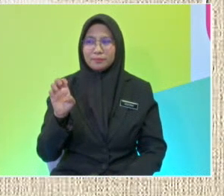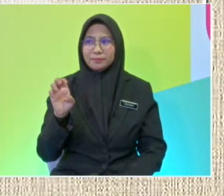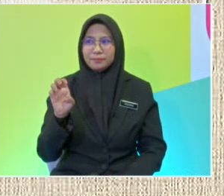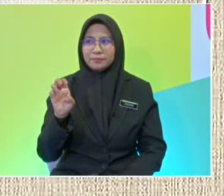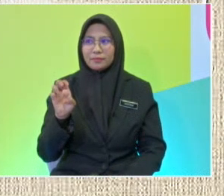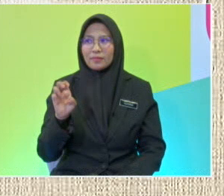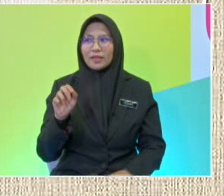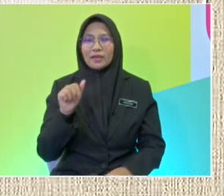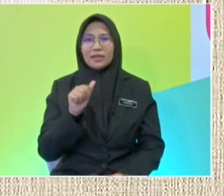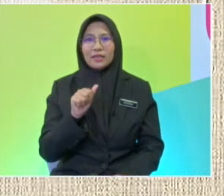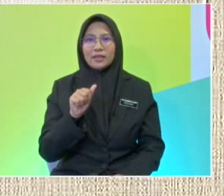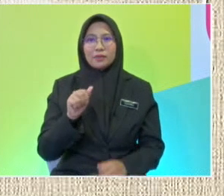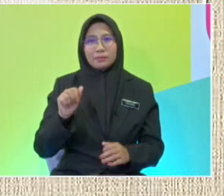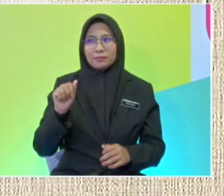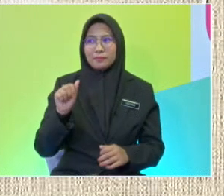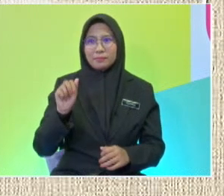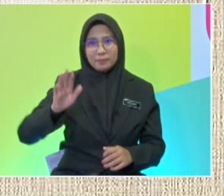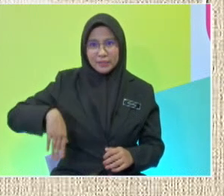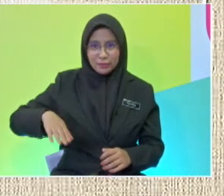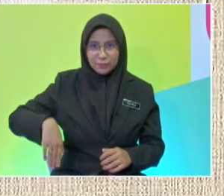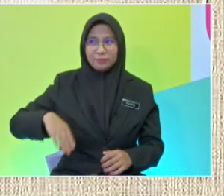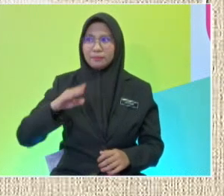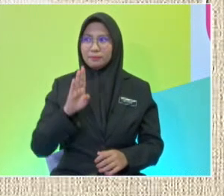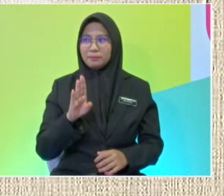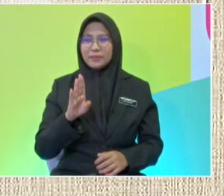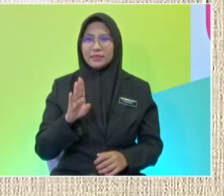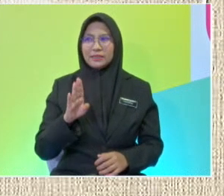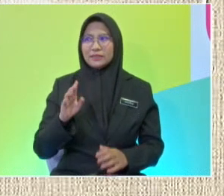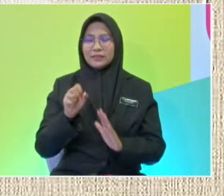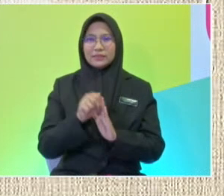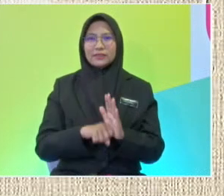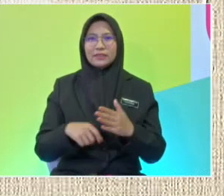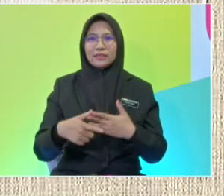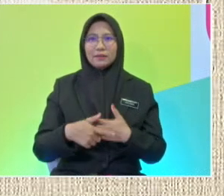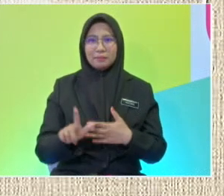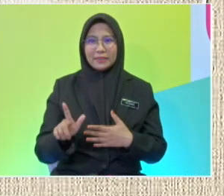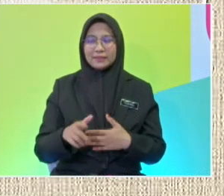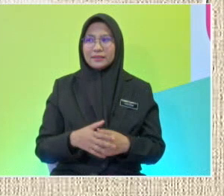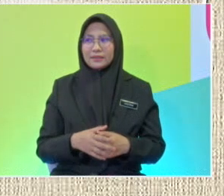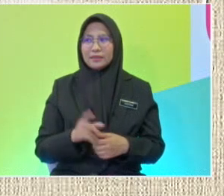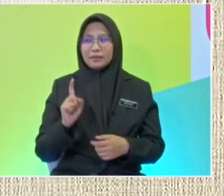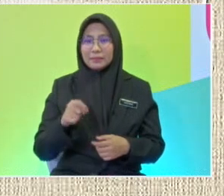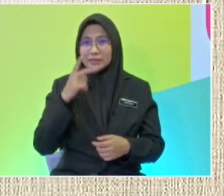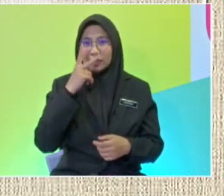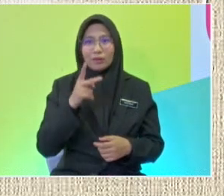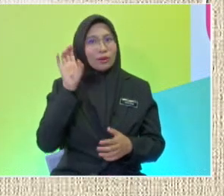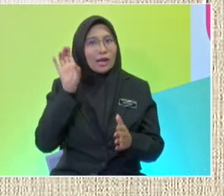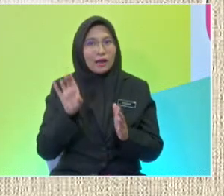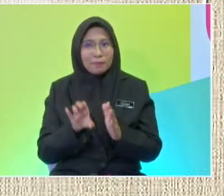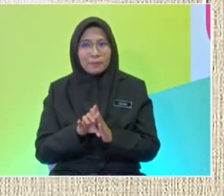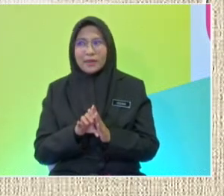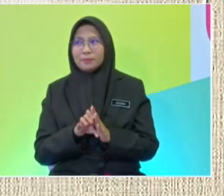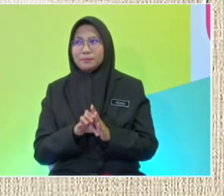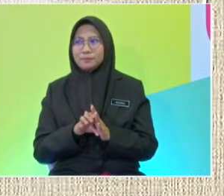selepas apa yang berlaku kita tengok gambar aja yang diberi untuk kita tulis